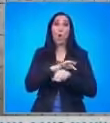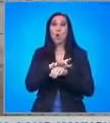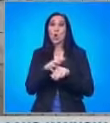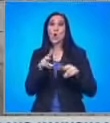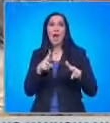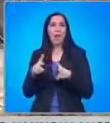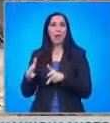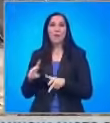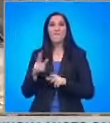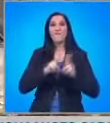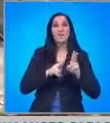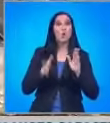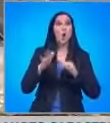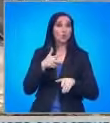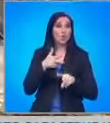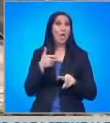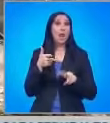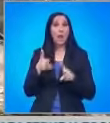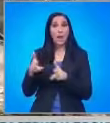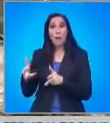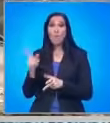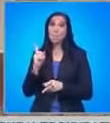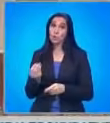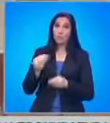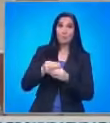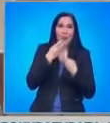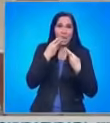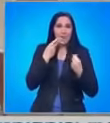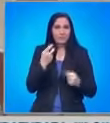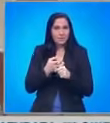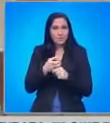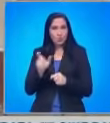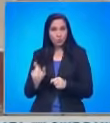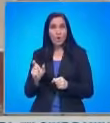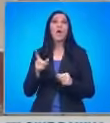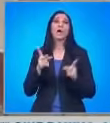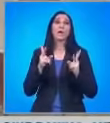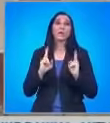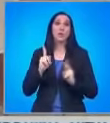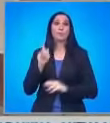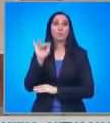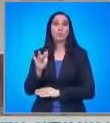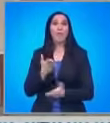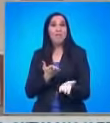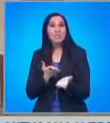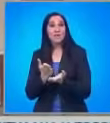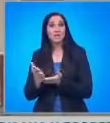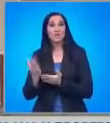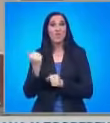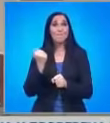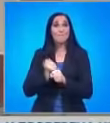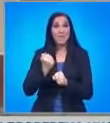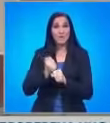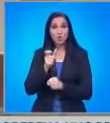Видин. Още легла могат да се разкрият, но липсват медици. Решение би могло да бъде насочване на персонал